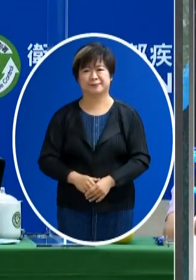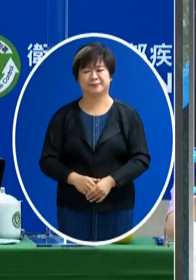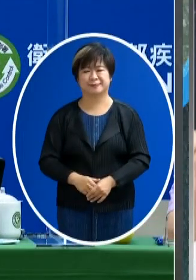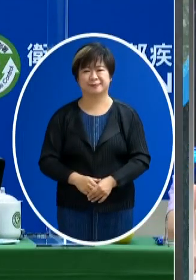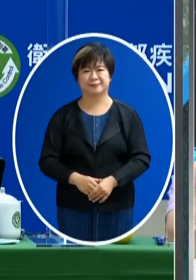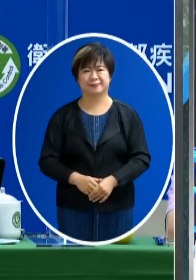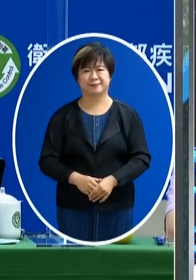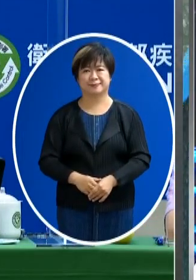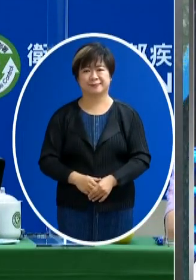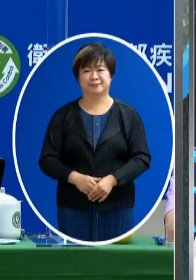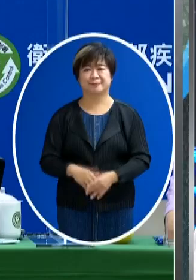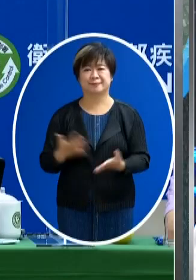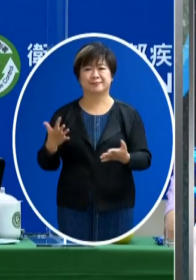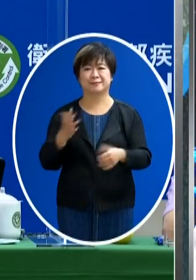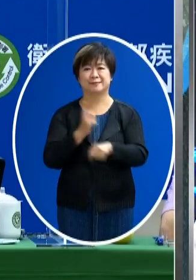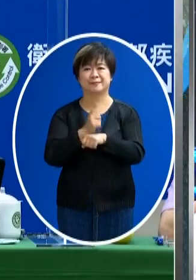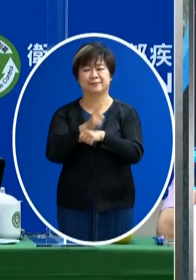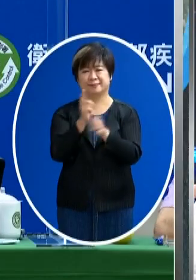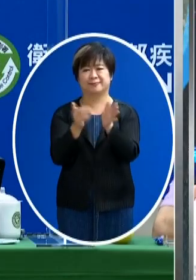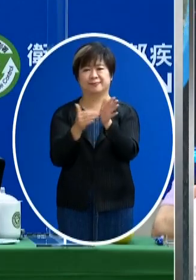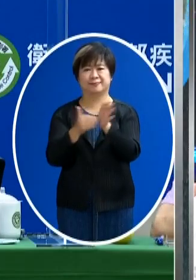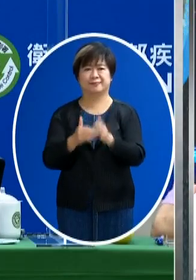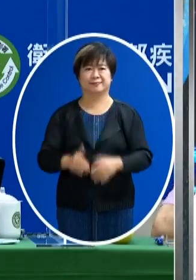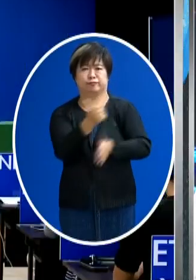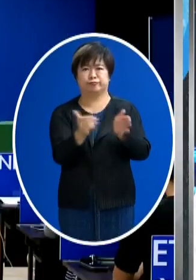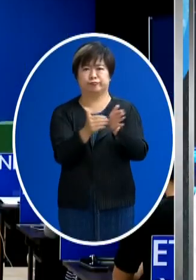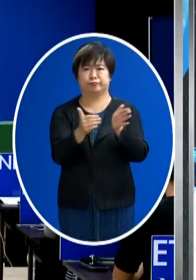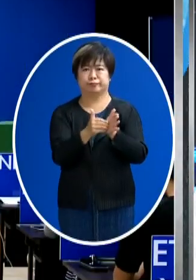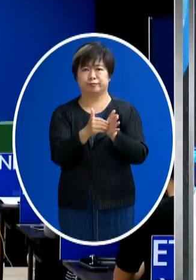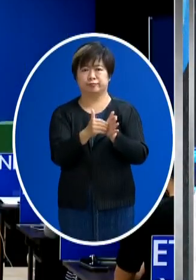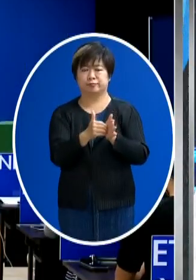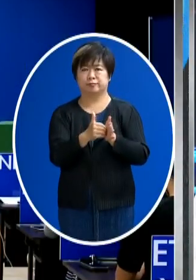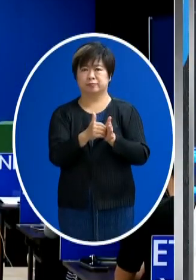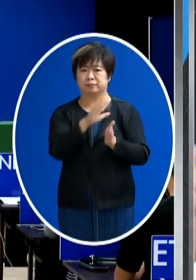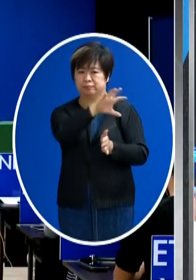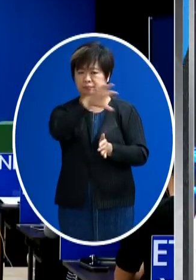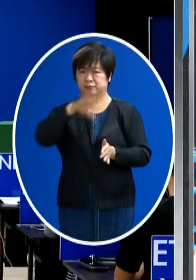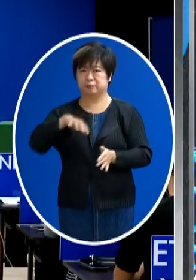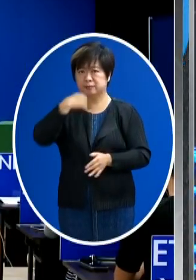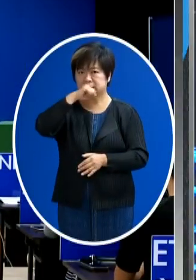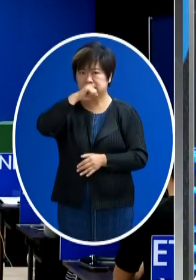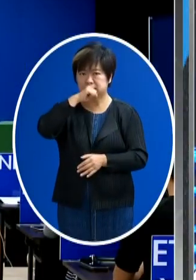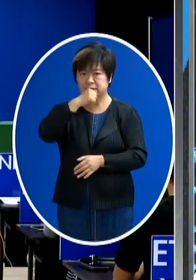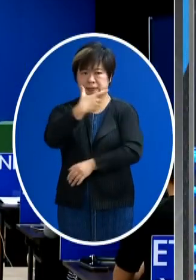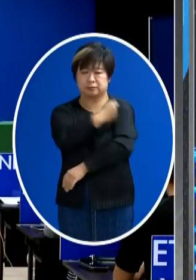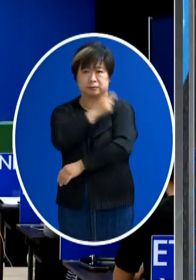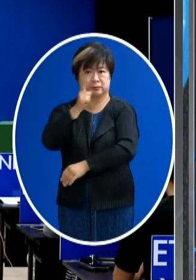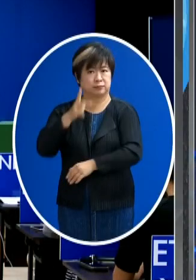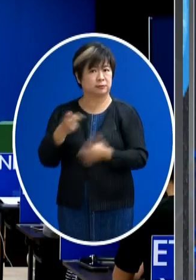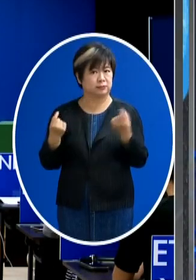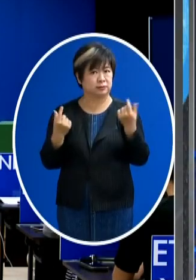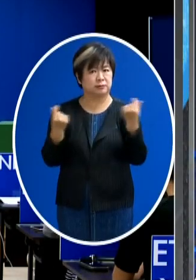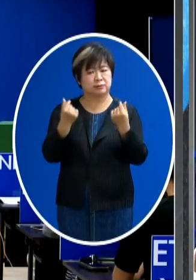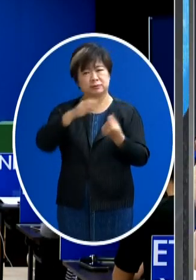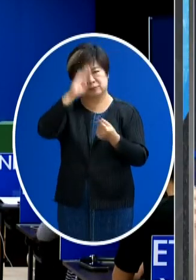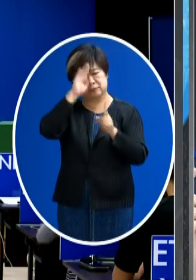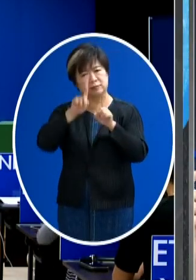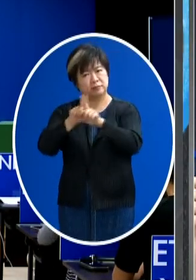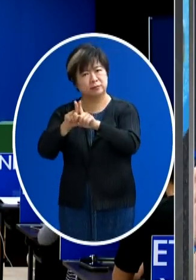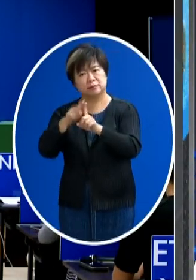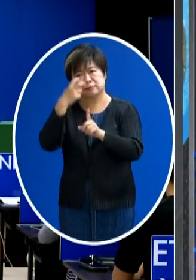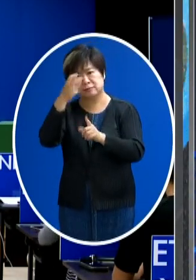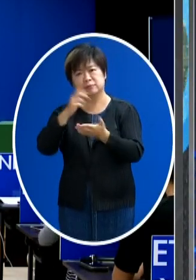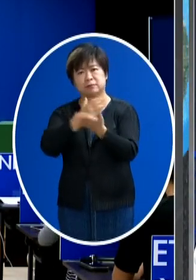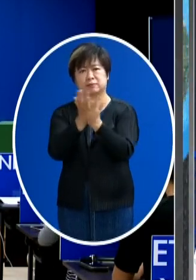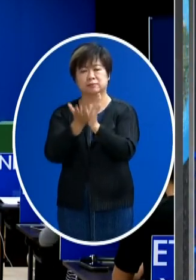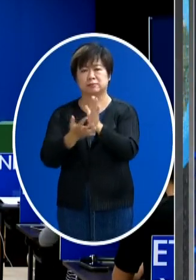所以當然我們今天蔡英文這樣的一個所謂的四個堅持那大家都認為這是兩國論我真的覺得